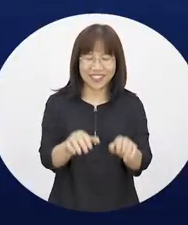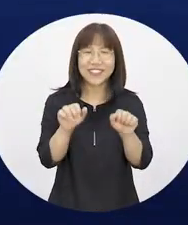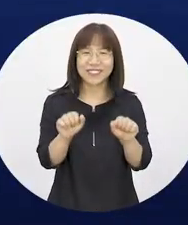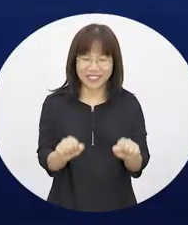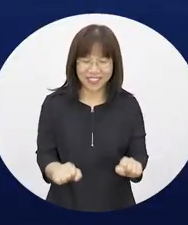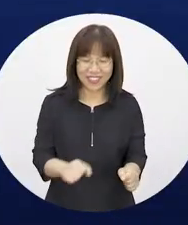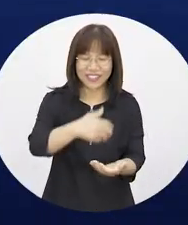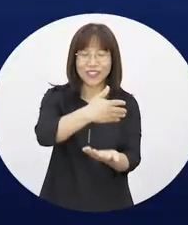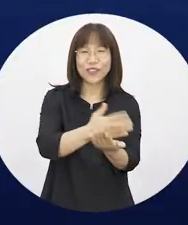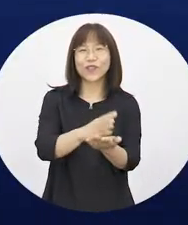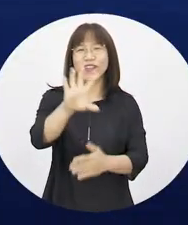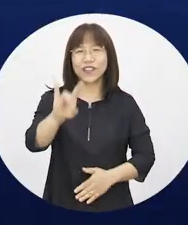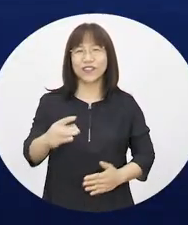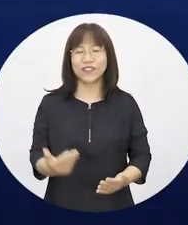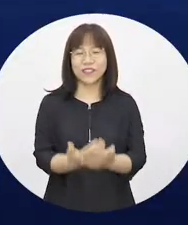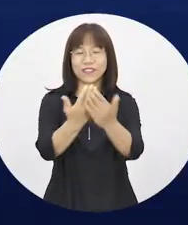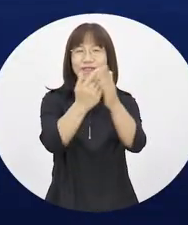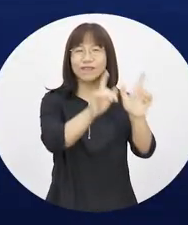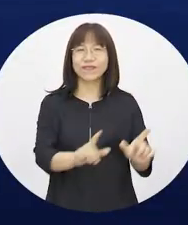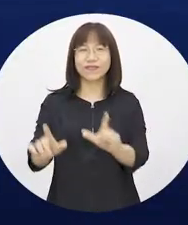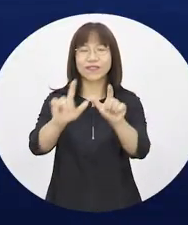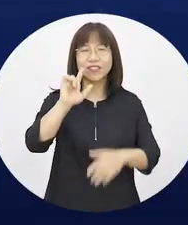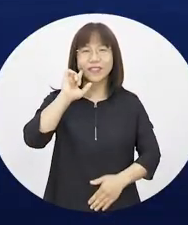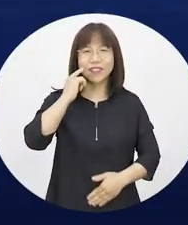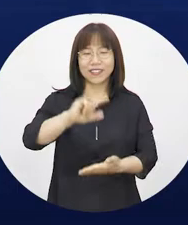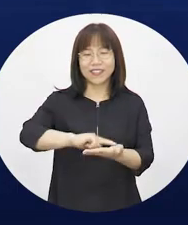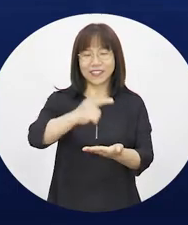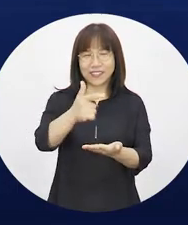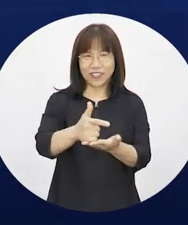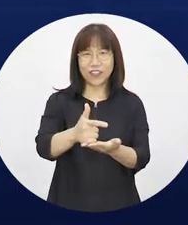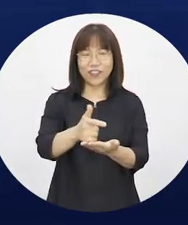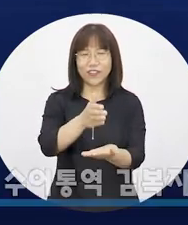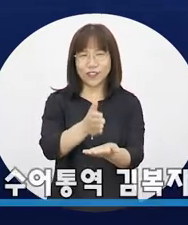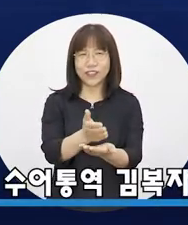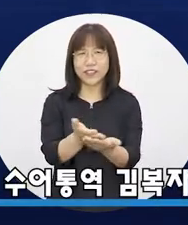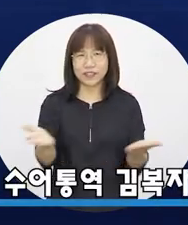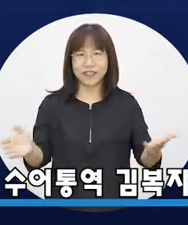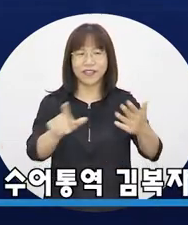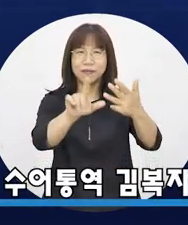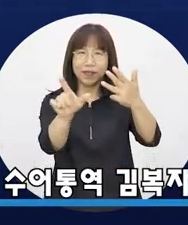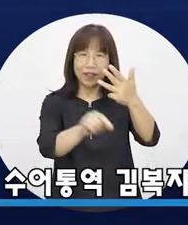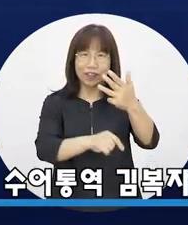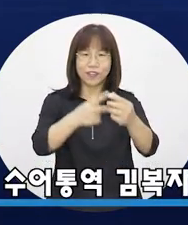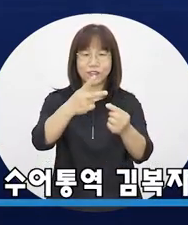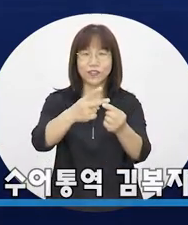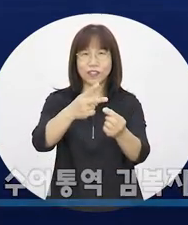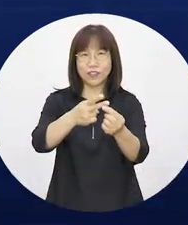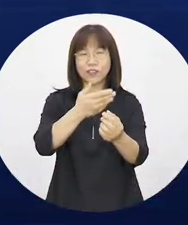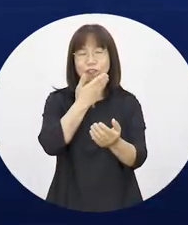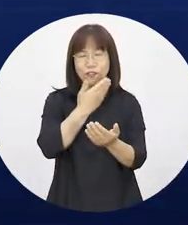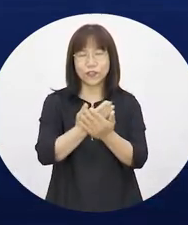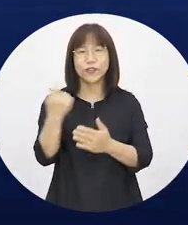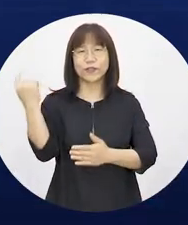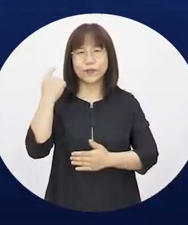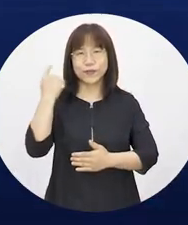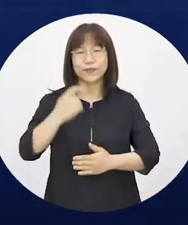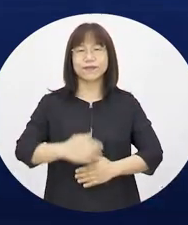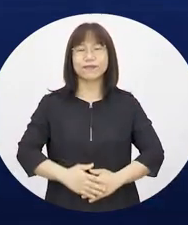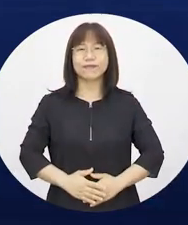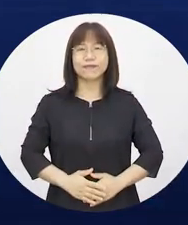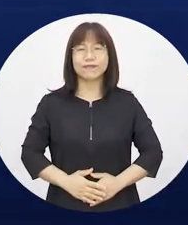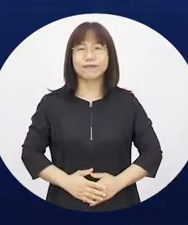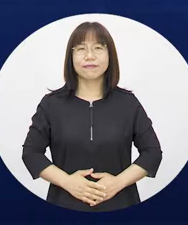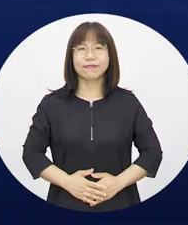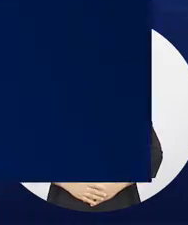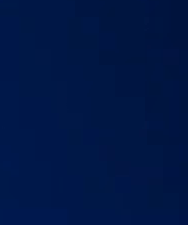여러분 안녕하십니까? 조화로운 성장, 삶이 아름다운 강서, 아이강서 TV 김민주입니다. 8월 둘째 주 주간 주요